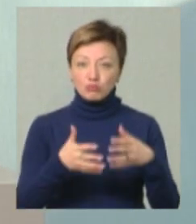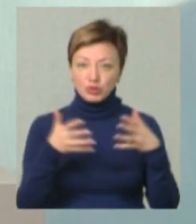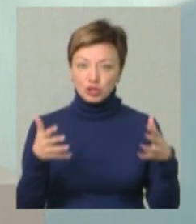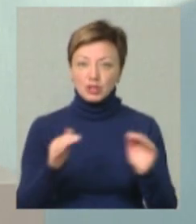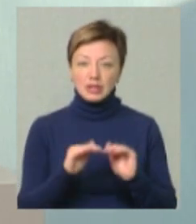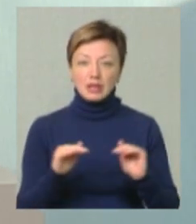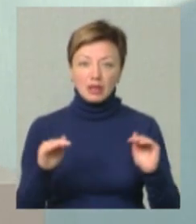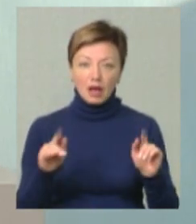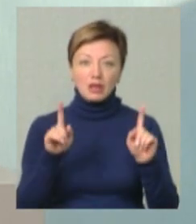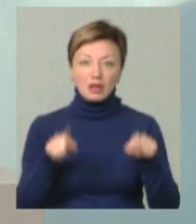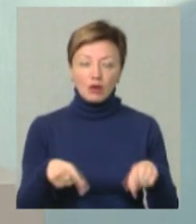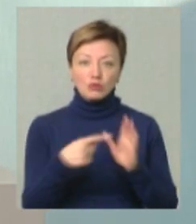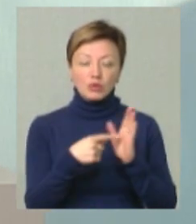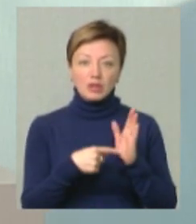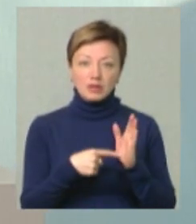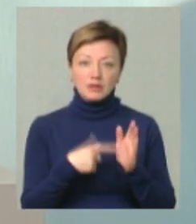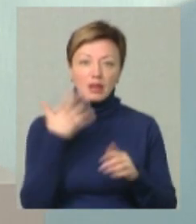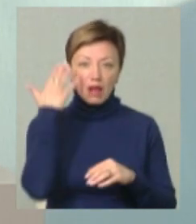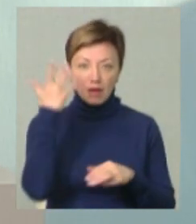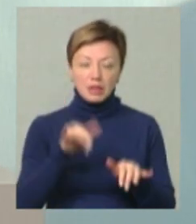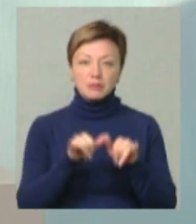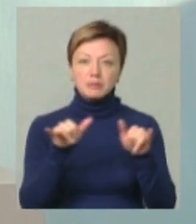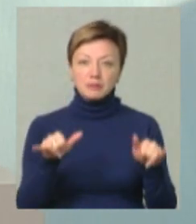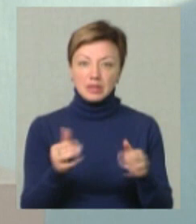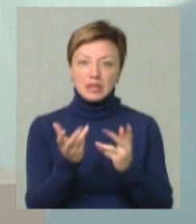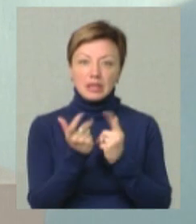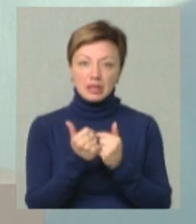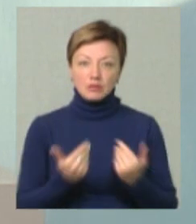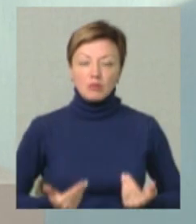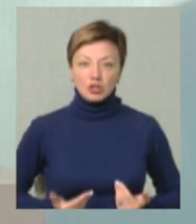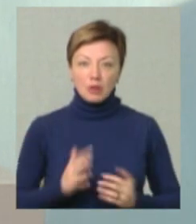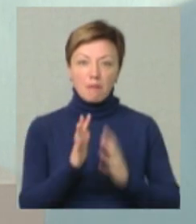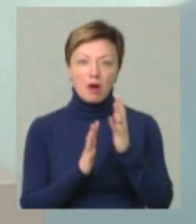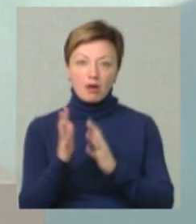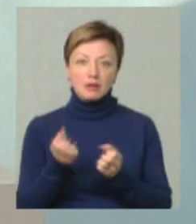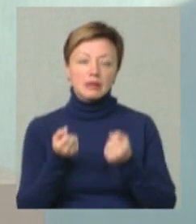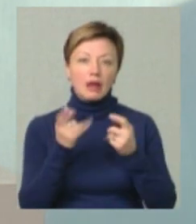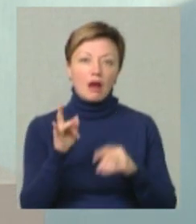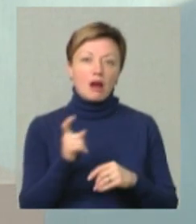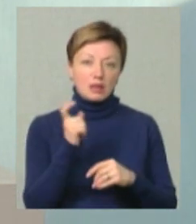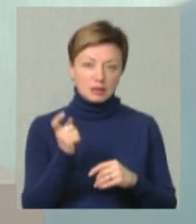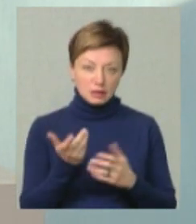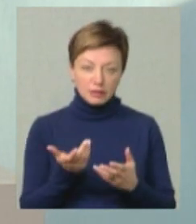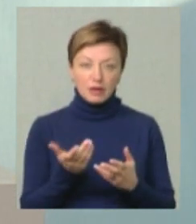– дітей. Також поділився намірами збільшити кількість мешканців парку у декілька